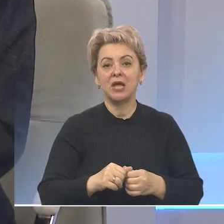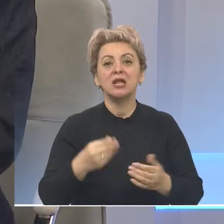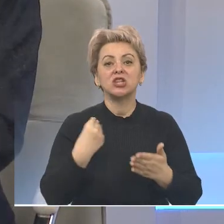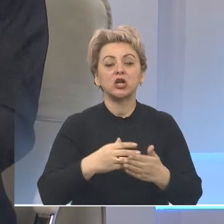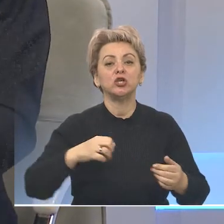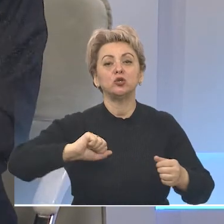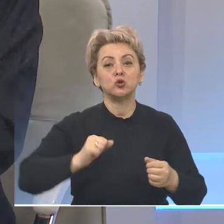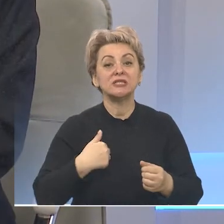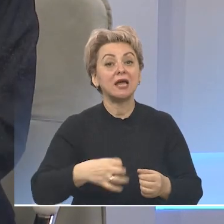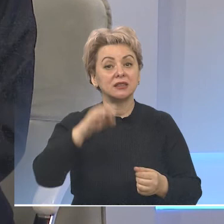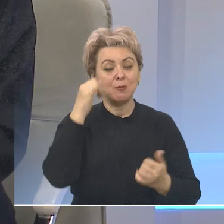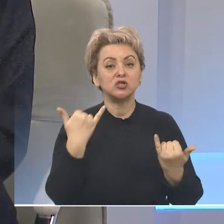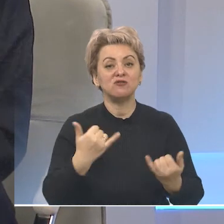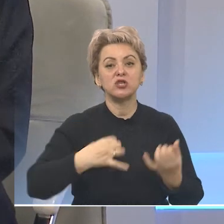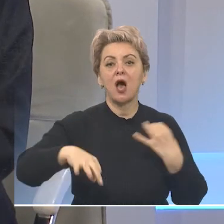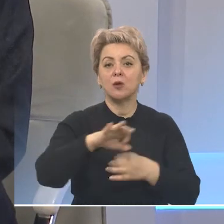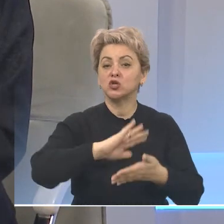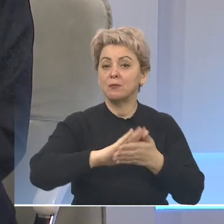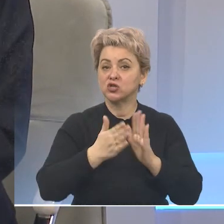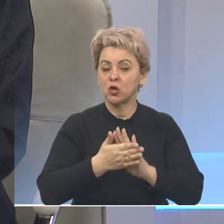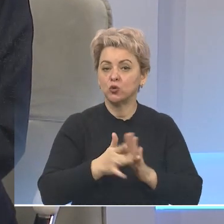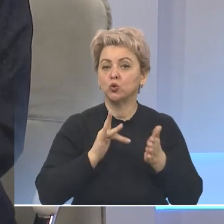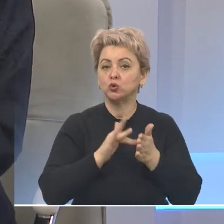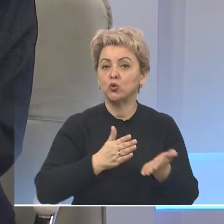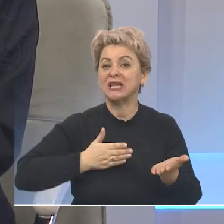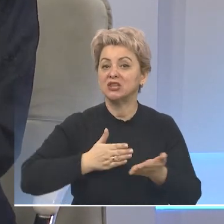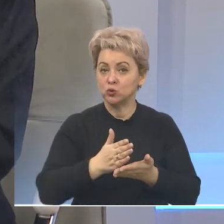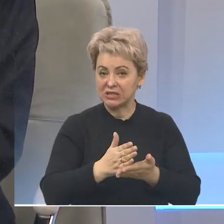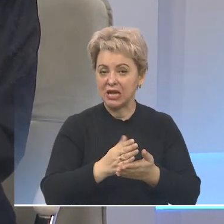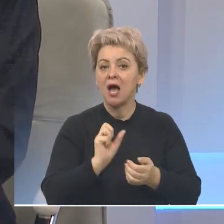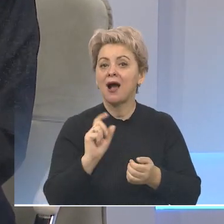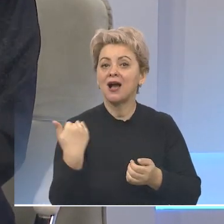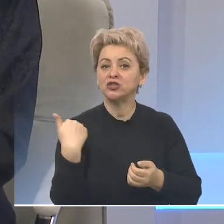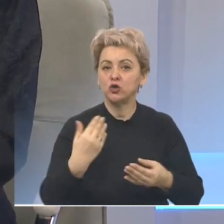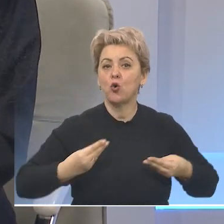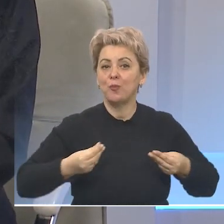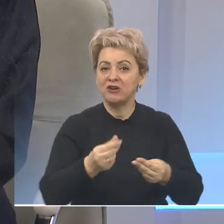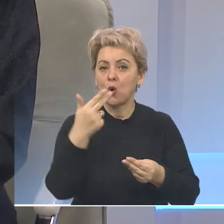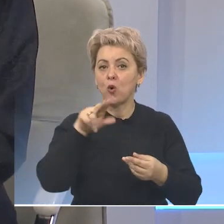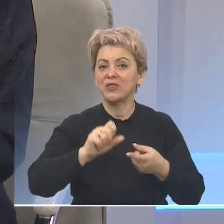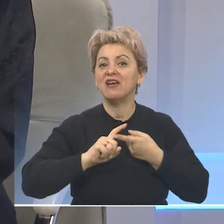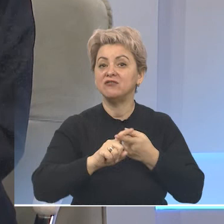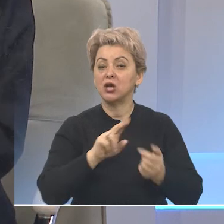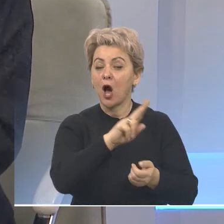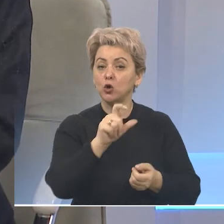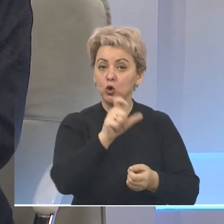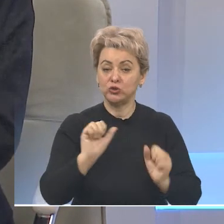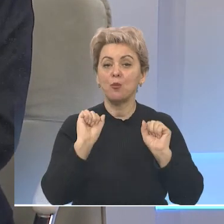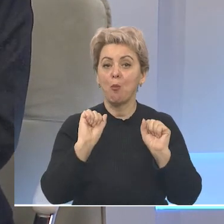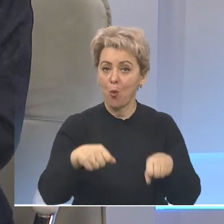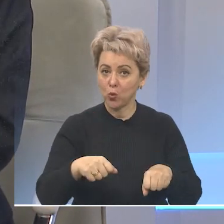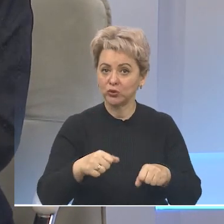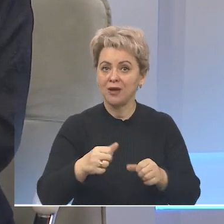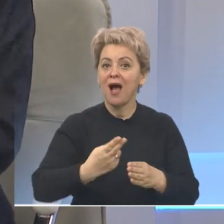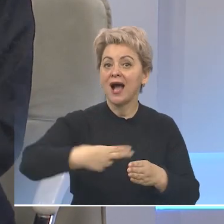Пожалуйста, до свидания. Дорогие друзья, я напоминаю, что сегодня мы обсуждали обстановку в туриндустрии, как на нее повлиял коронавирус и как люди